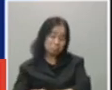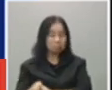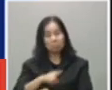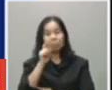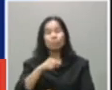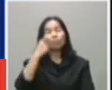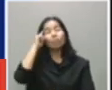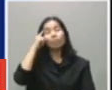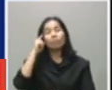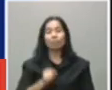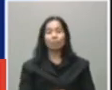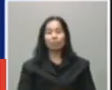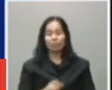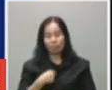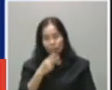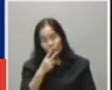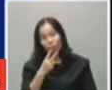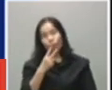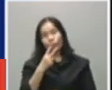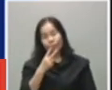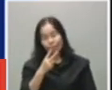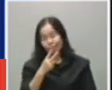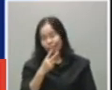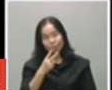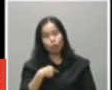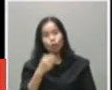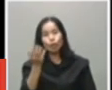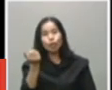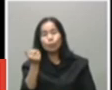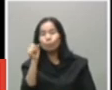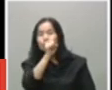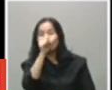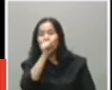มต้องเนื้อเพลงดูโอของพี่เบิร์ดกับพี่เสกครับ